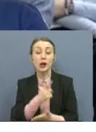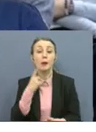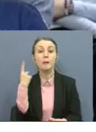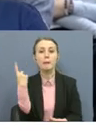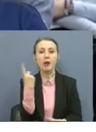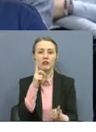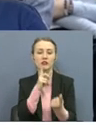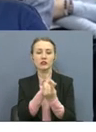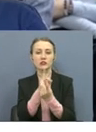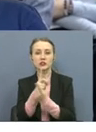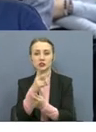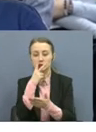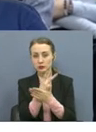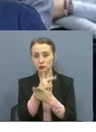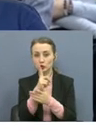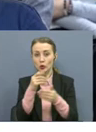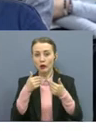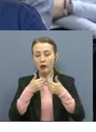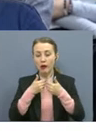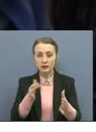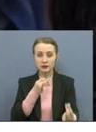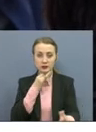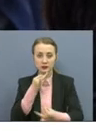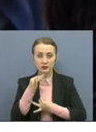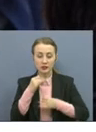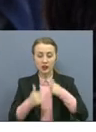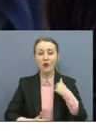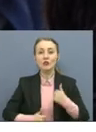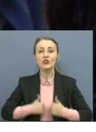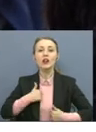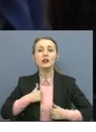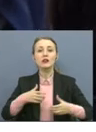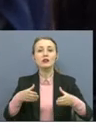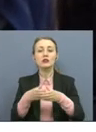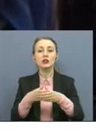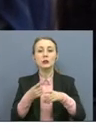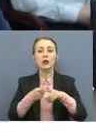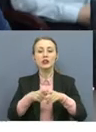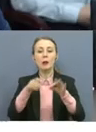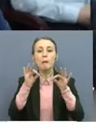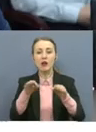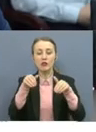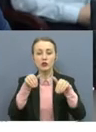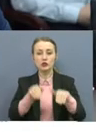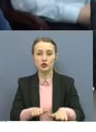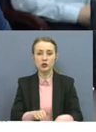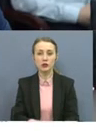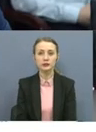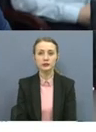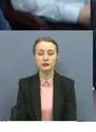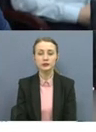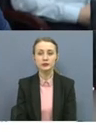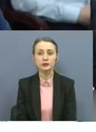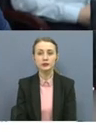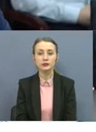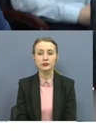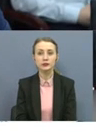тобы форматындағы ашық алаң түйткілдің түйінін тарқатудың бір амалы. Нам должны были предоставить